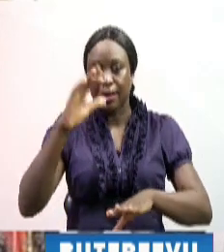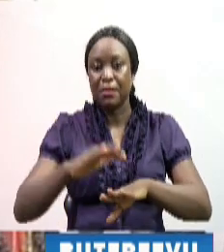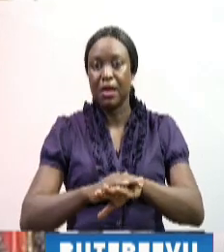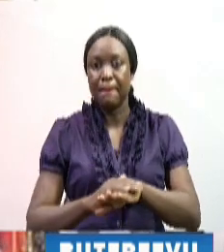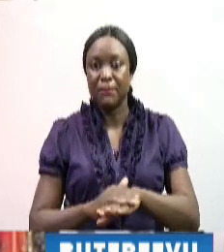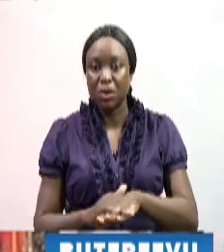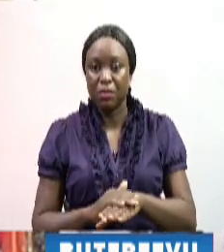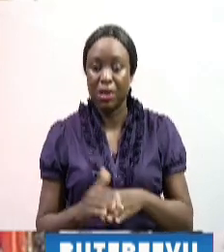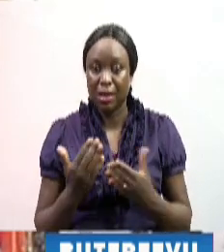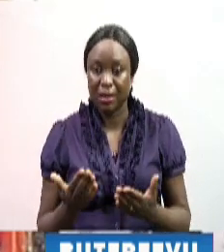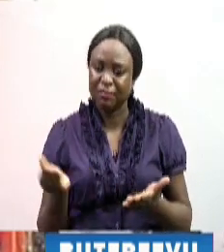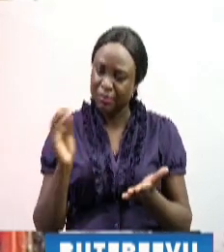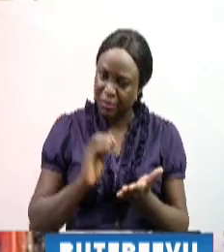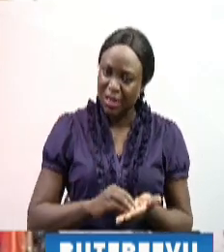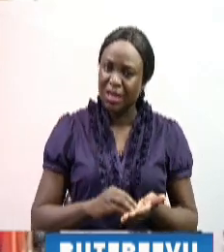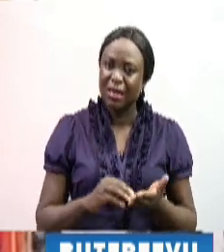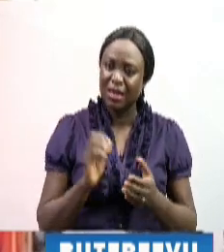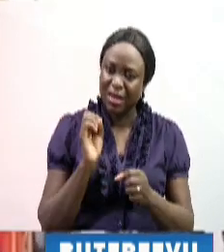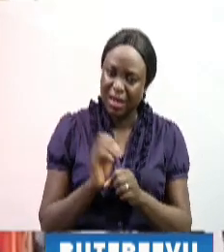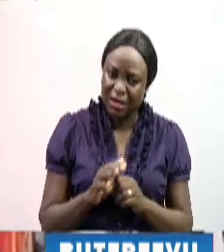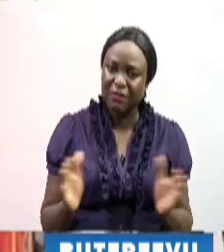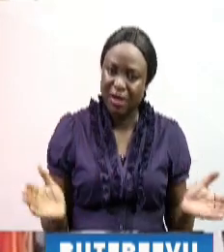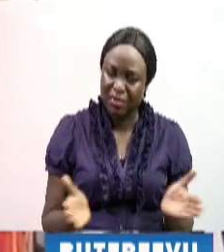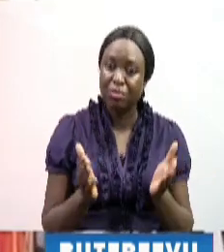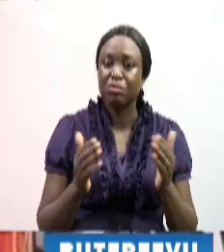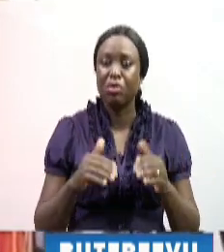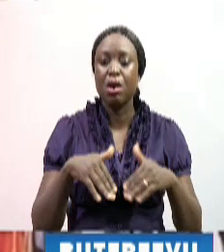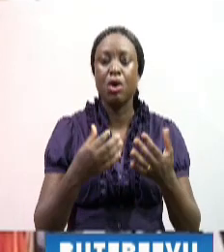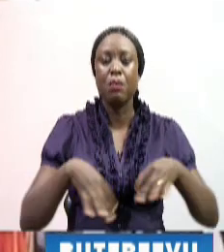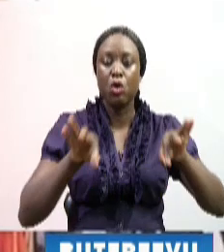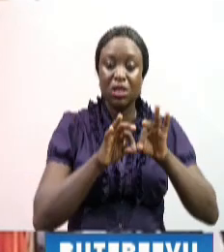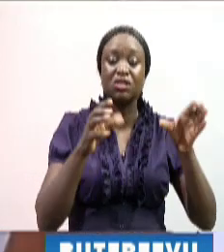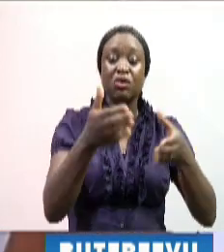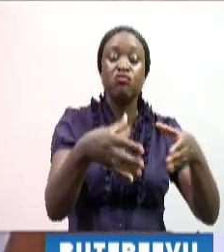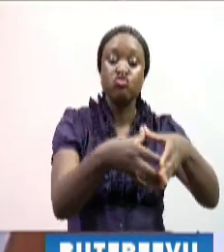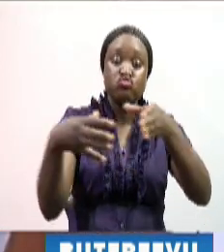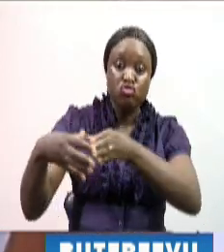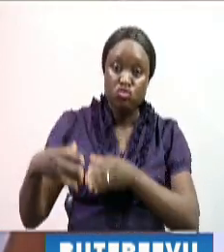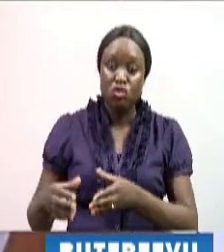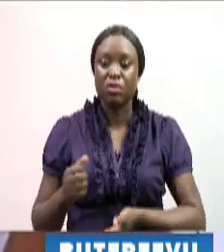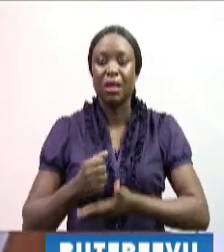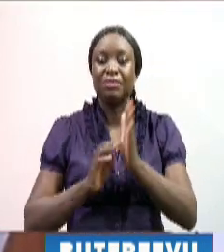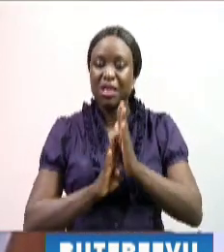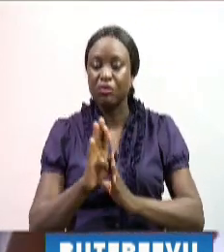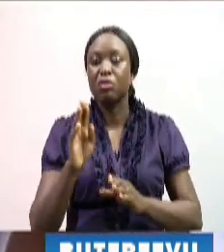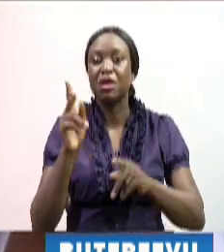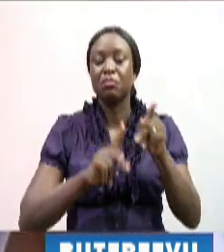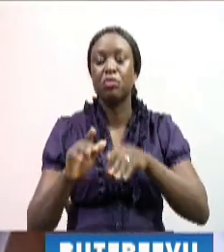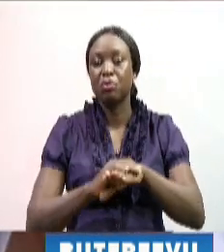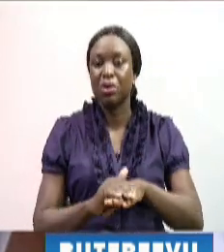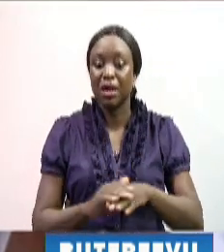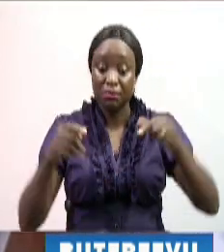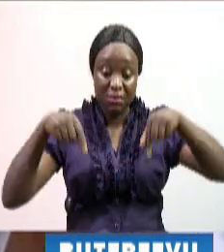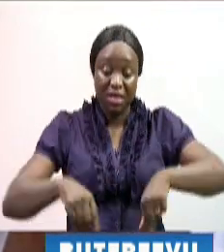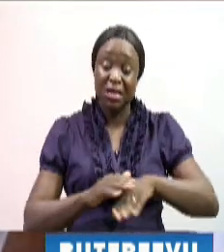II yaddamu okukkatiriza obukulu bw'ebibiina by'obwegasi okusobola okukulaakulanya abantu be. Wano mu Buganda